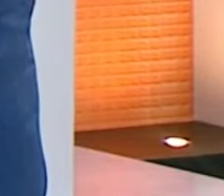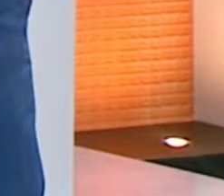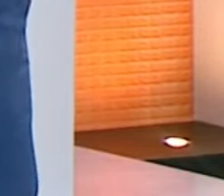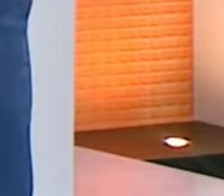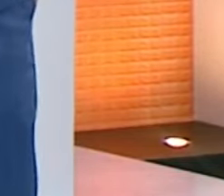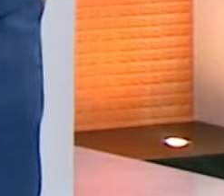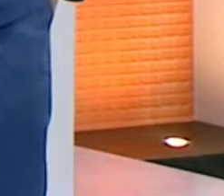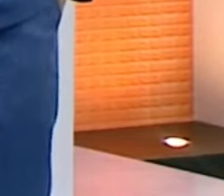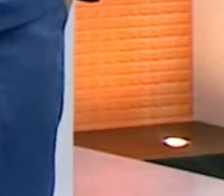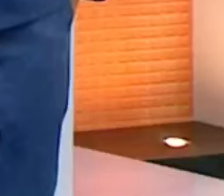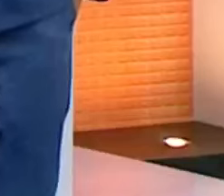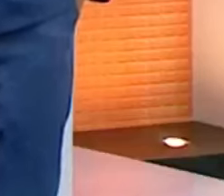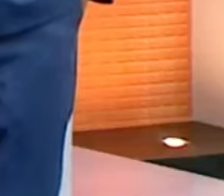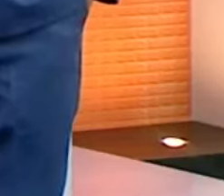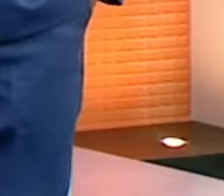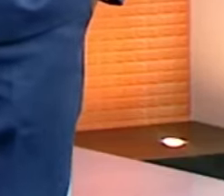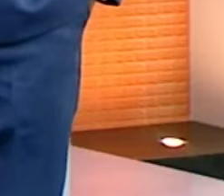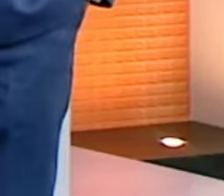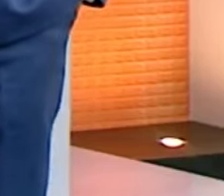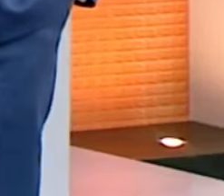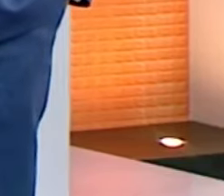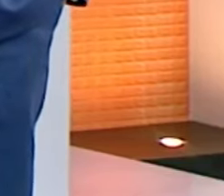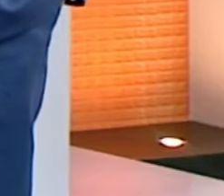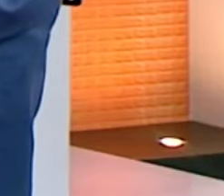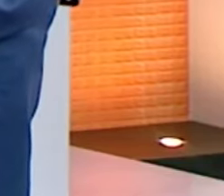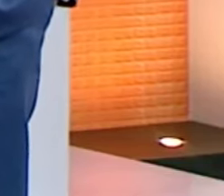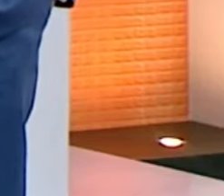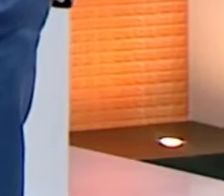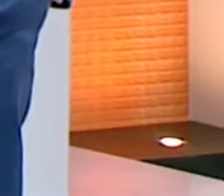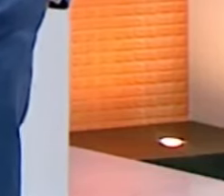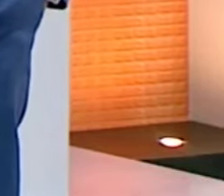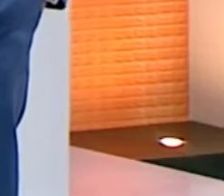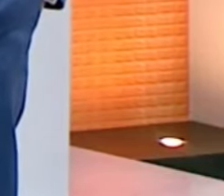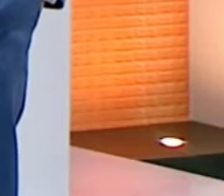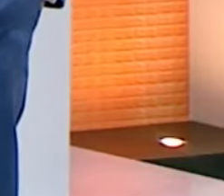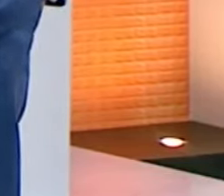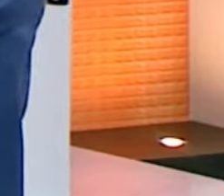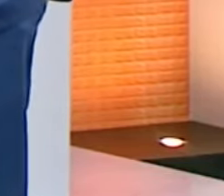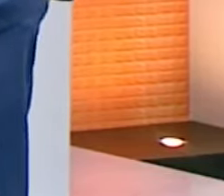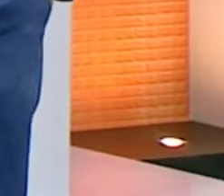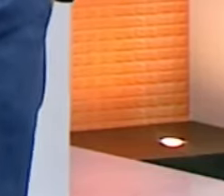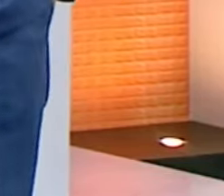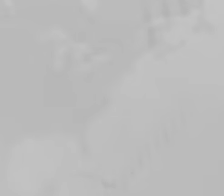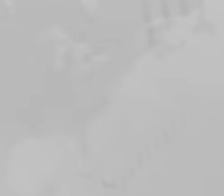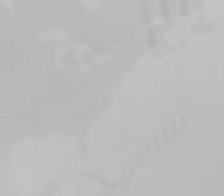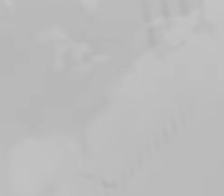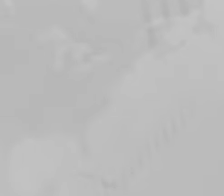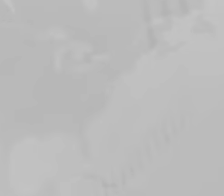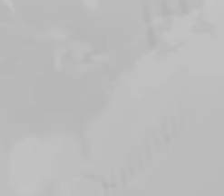Pinoy TV at sa www.gmanews.tv.